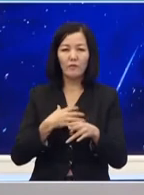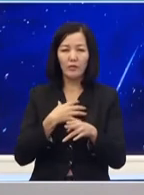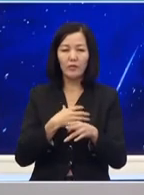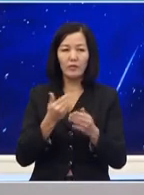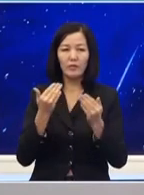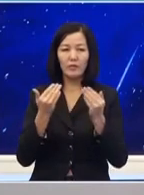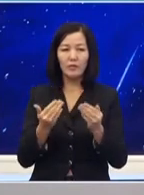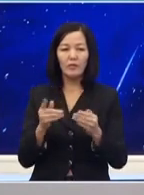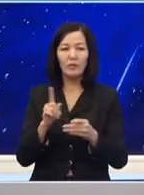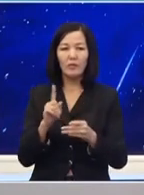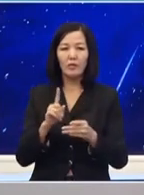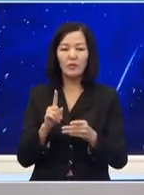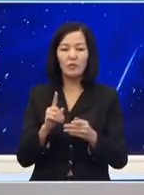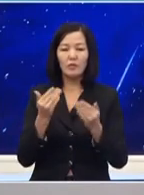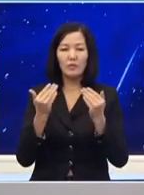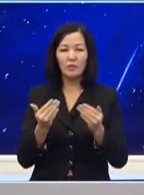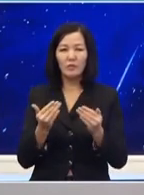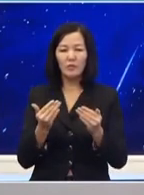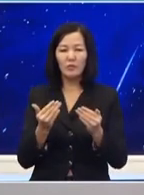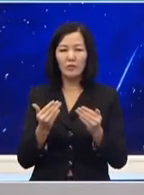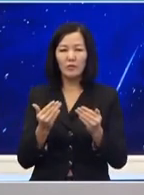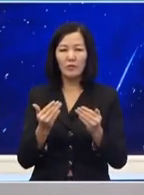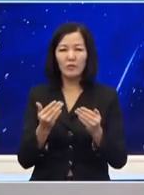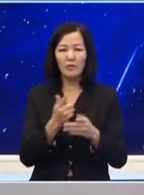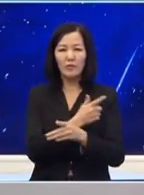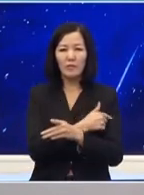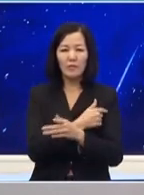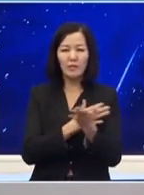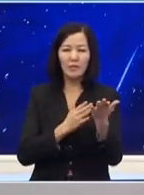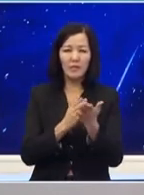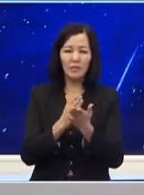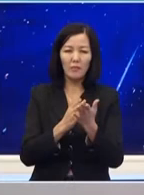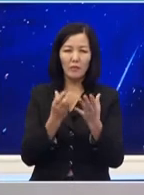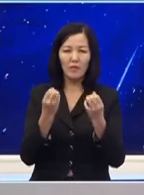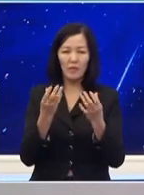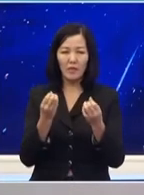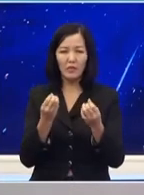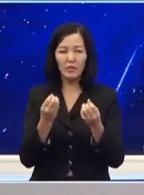сегодня, что есть случаи, когда медицинские работники также